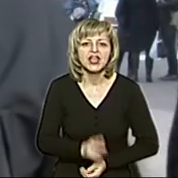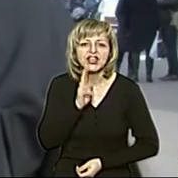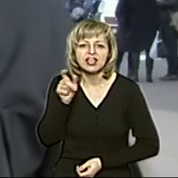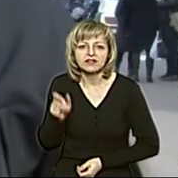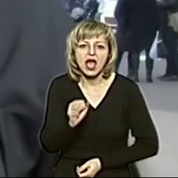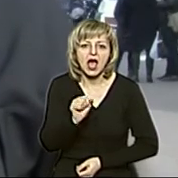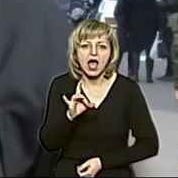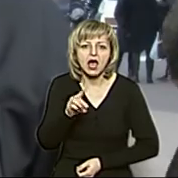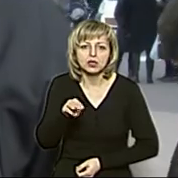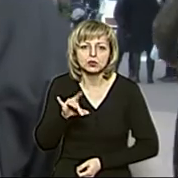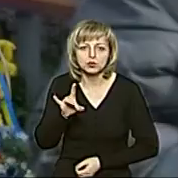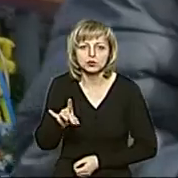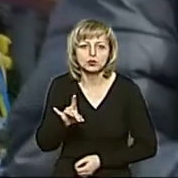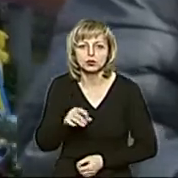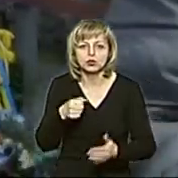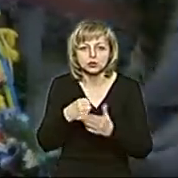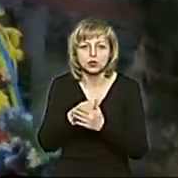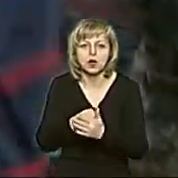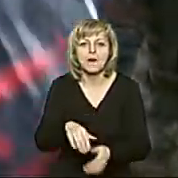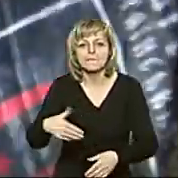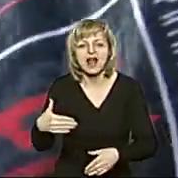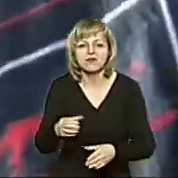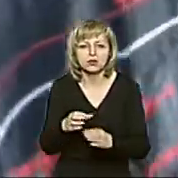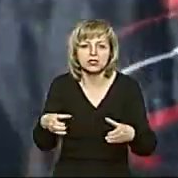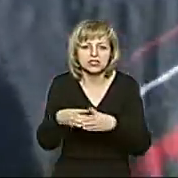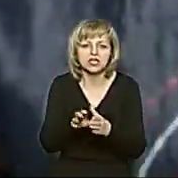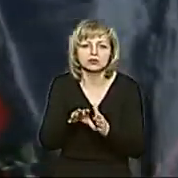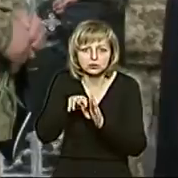Ківерчанин Артур Завальний до лав правого сектору доєднався